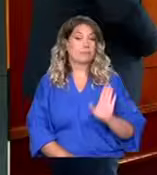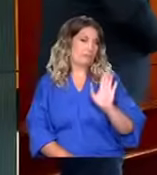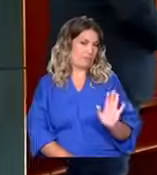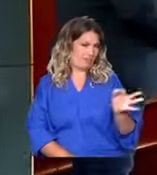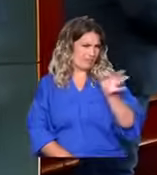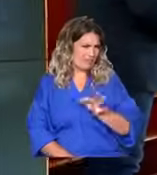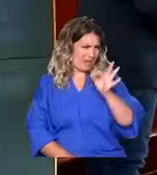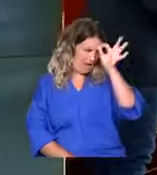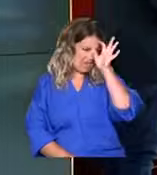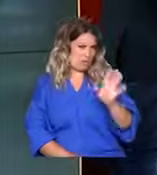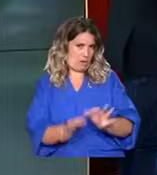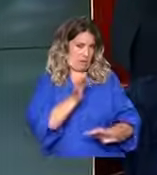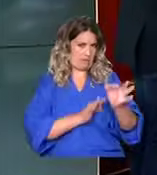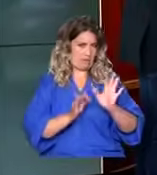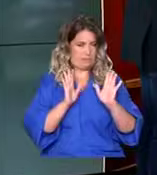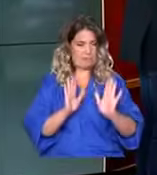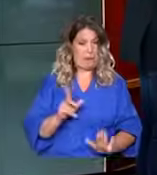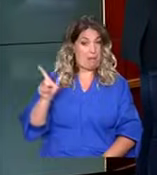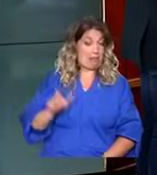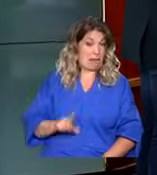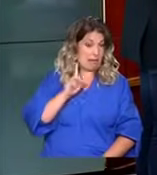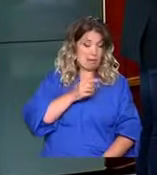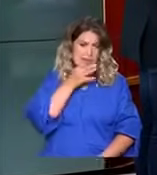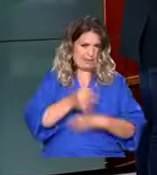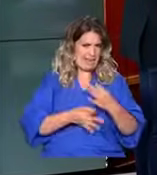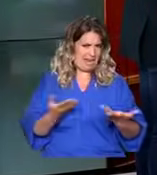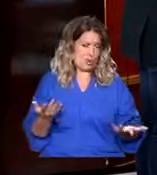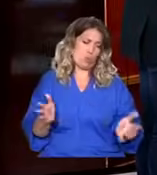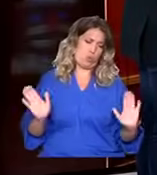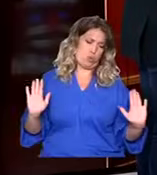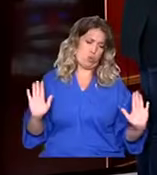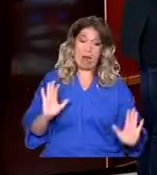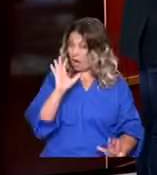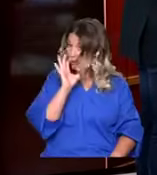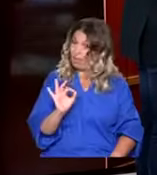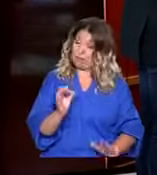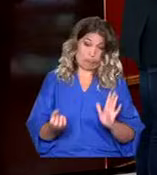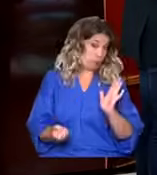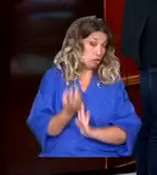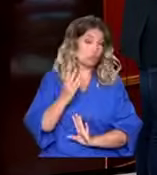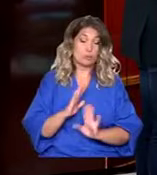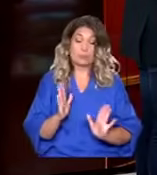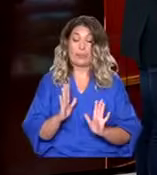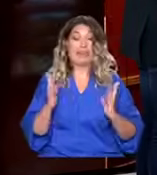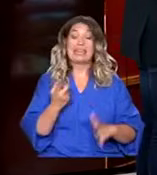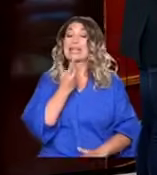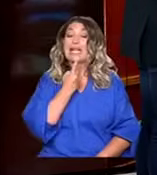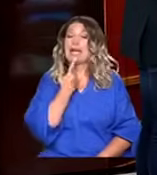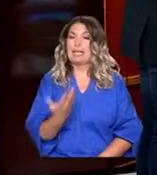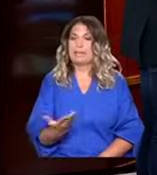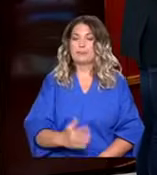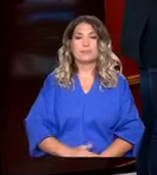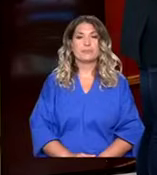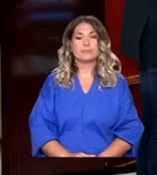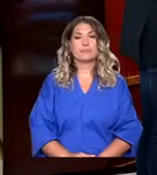Να τα βάλουμε σε μια σειρά, γιατί αυτό που λέει τώρα το περιβάλλον της κυρίας Πολυζωγοπούλου είναι κάτι καινούριο. Λέει δηλαδή ότι όταν